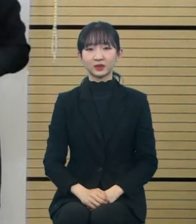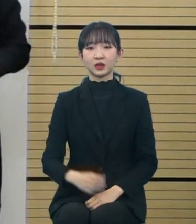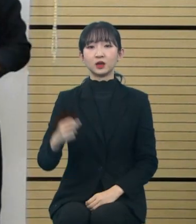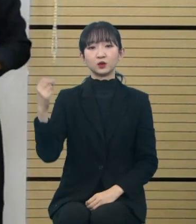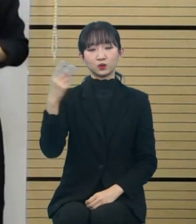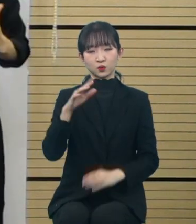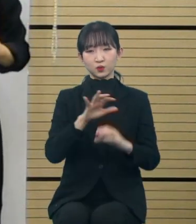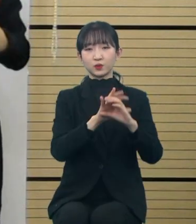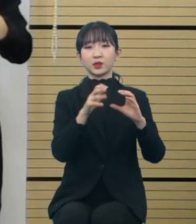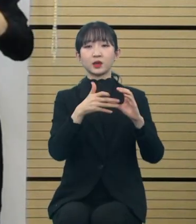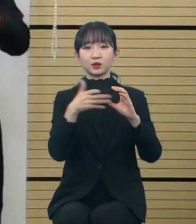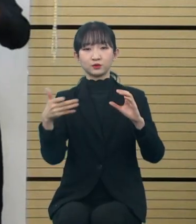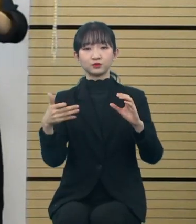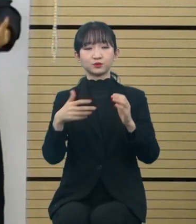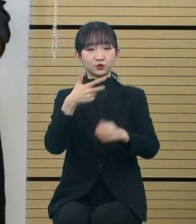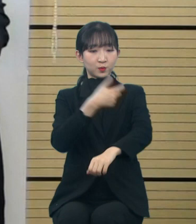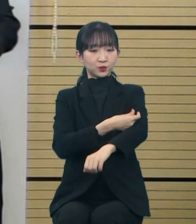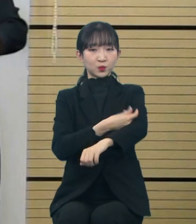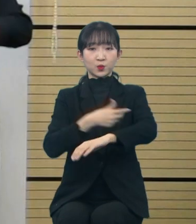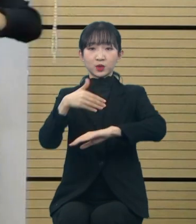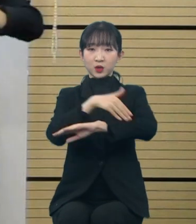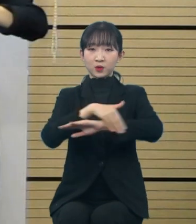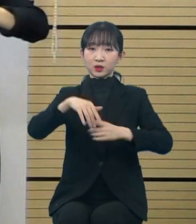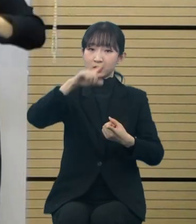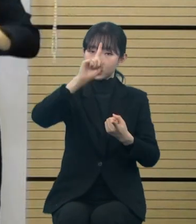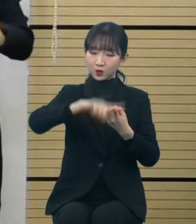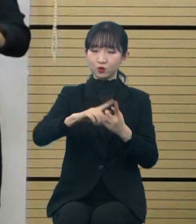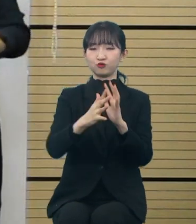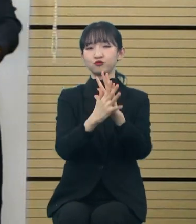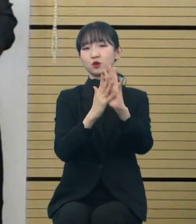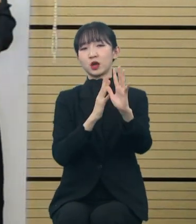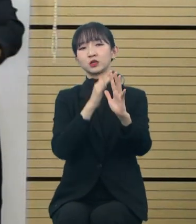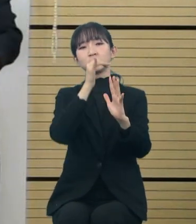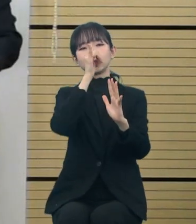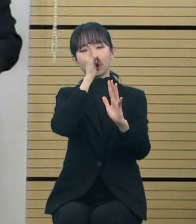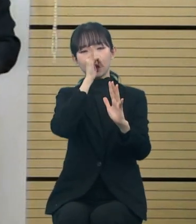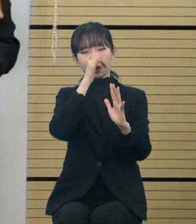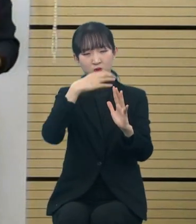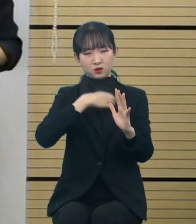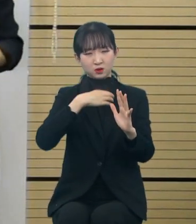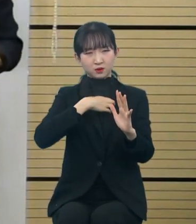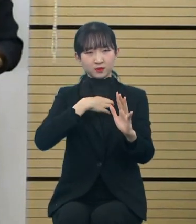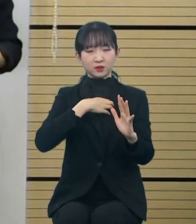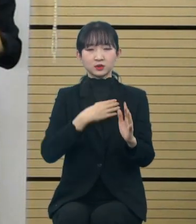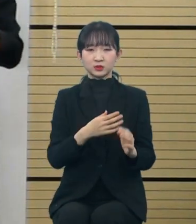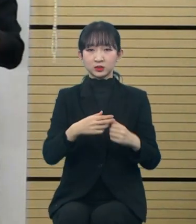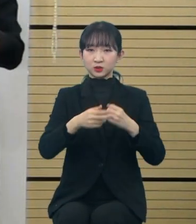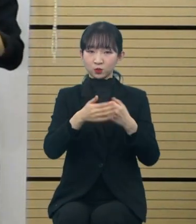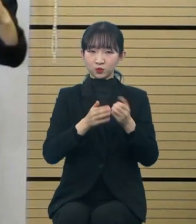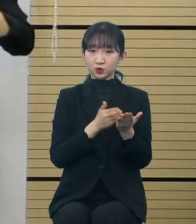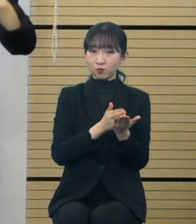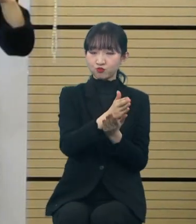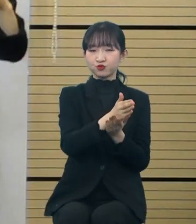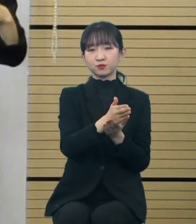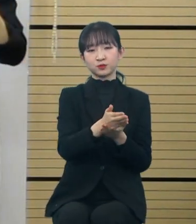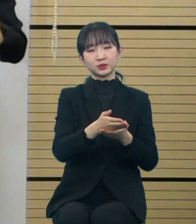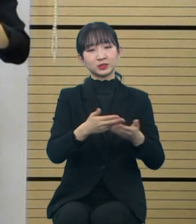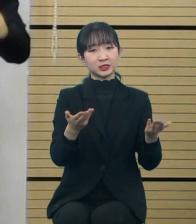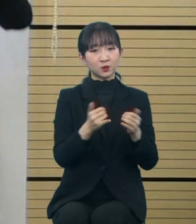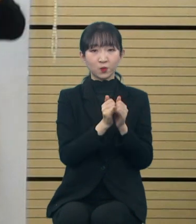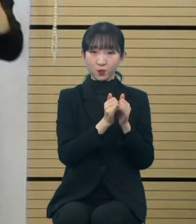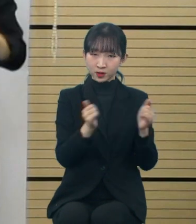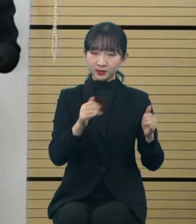코로나19 예방접종 계획에 따른 접종 순서에 따라 고위험 의료기관의 보건의료인 35만여